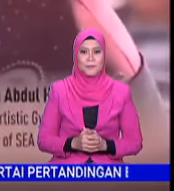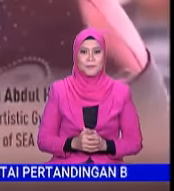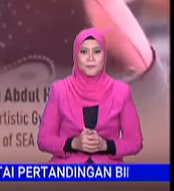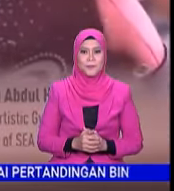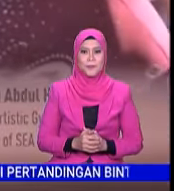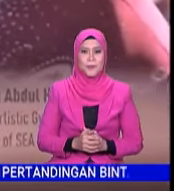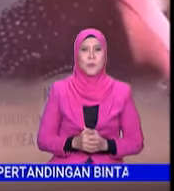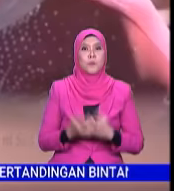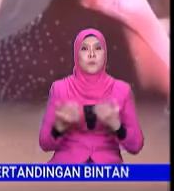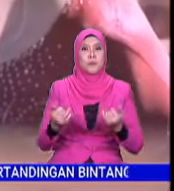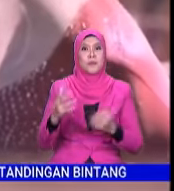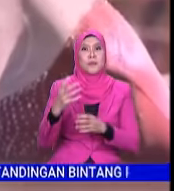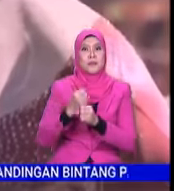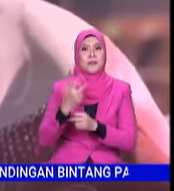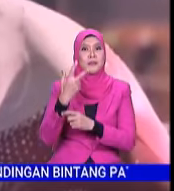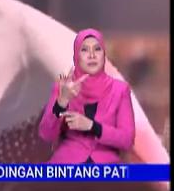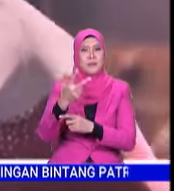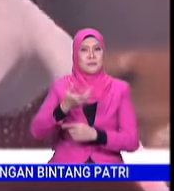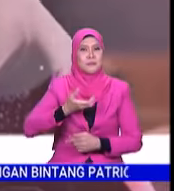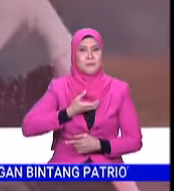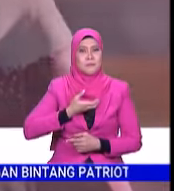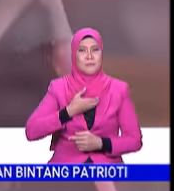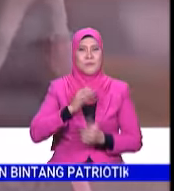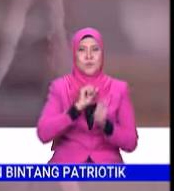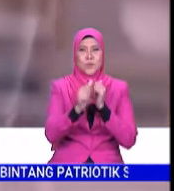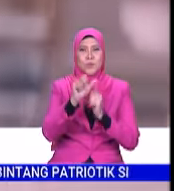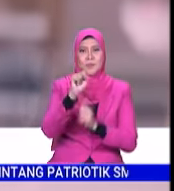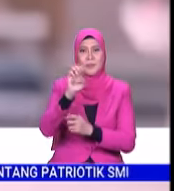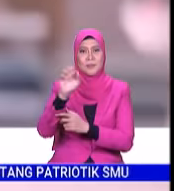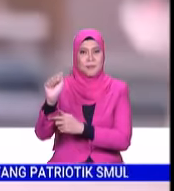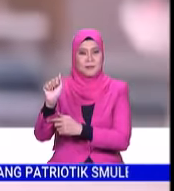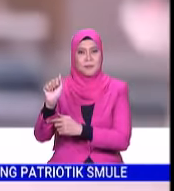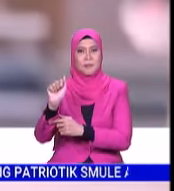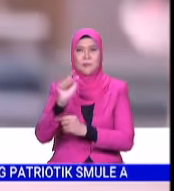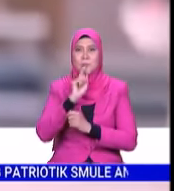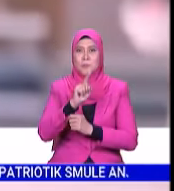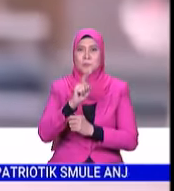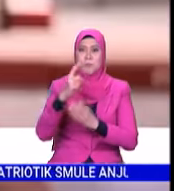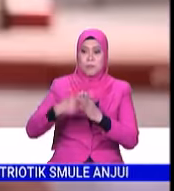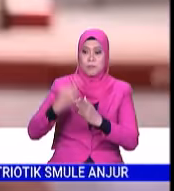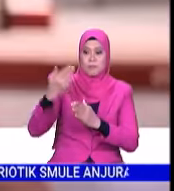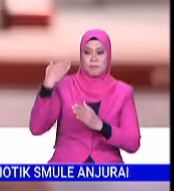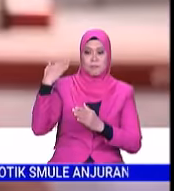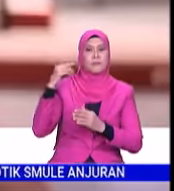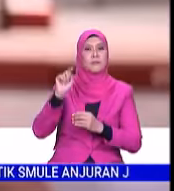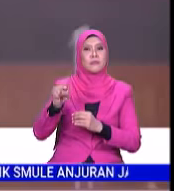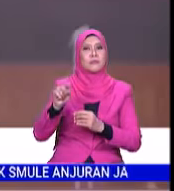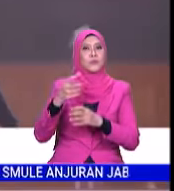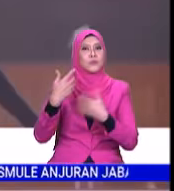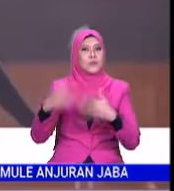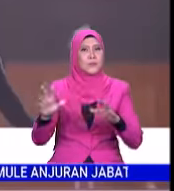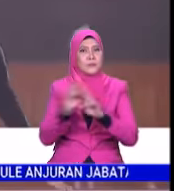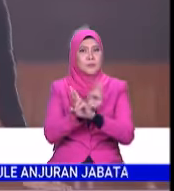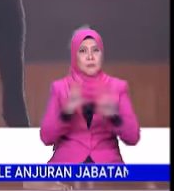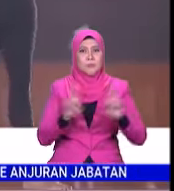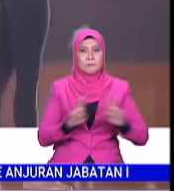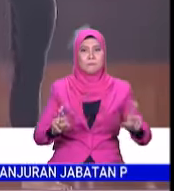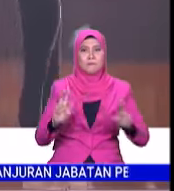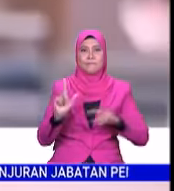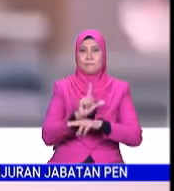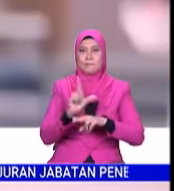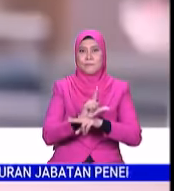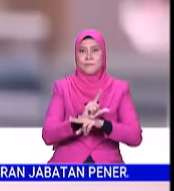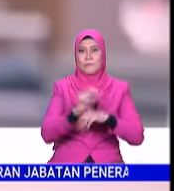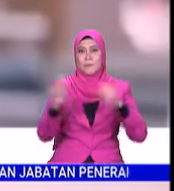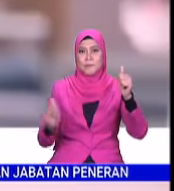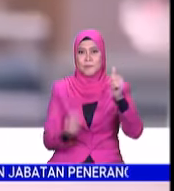Menurut pemenang tiga pingat emas sukan SEA 2019 itu, sepanjang beberapa bulan ini dia telah menjalani persediaan rapi di